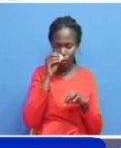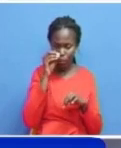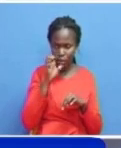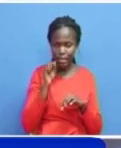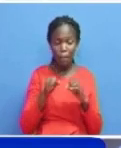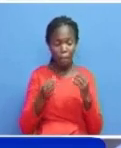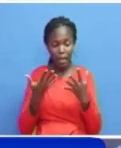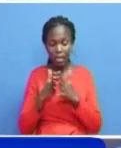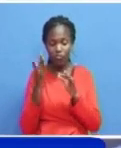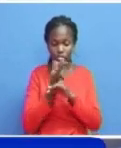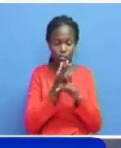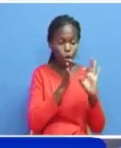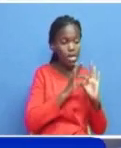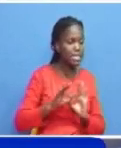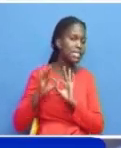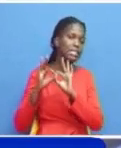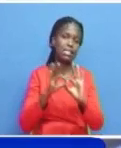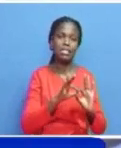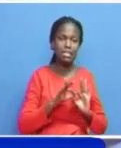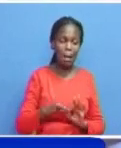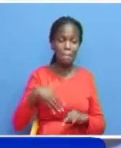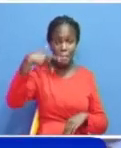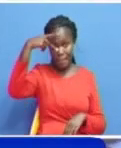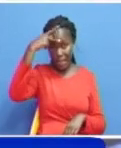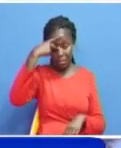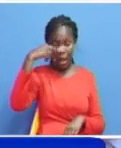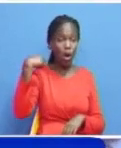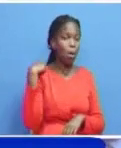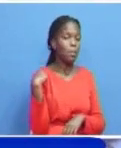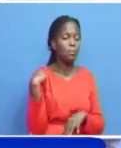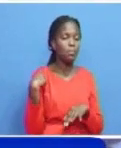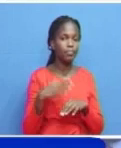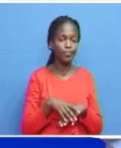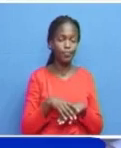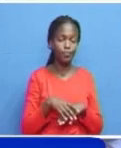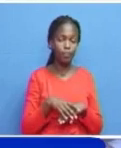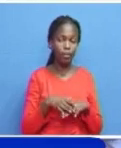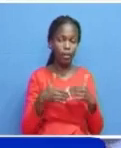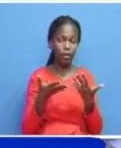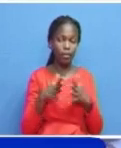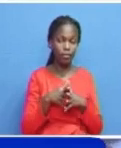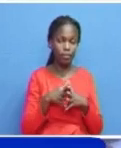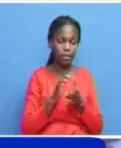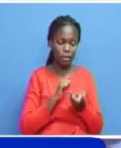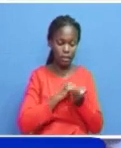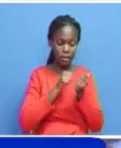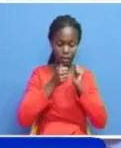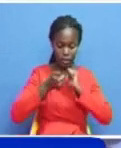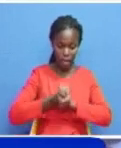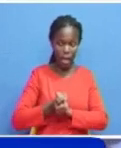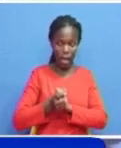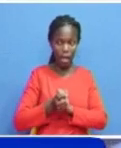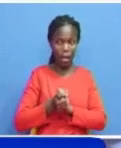diverse, united by a principled commitment to confront an unjust,